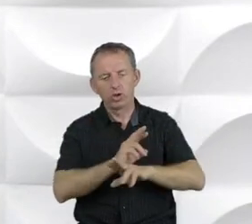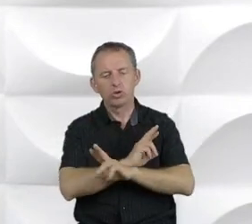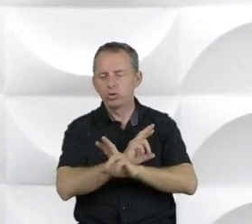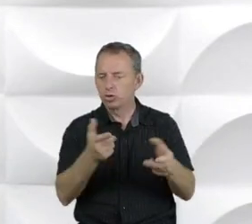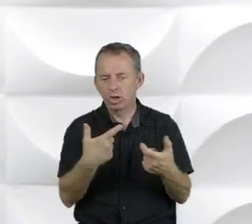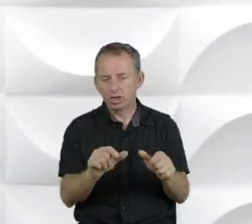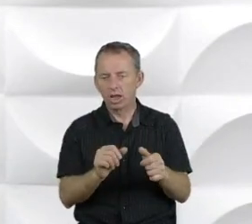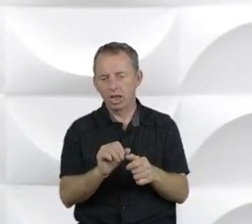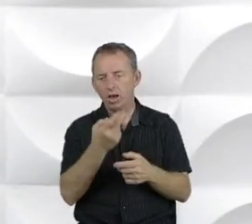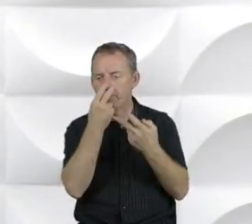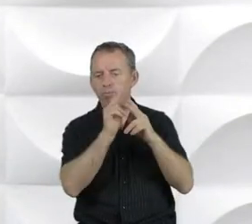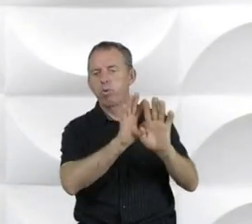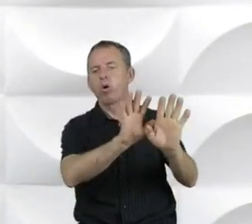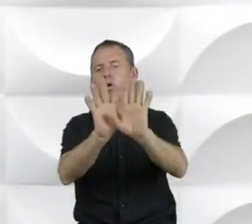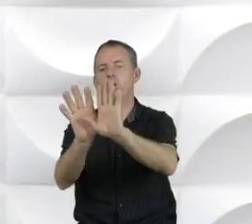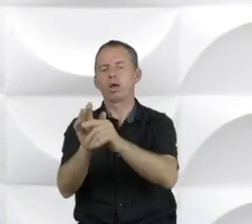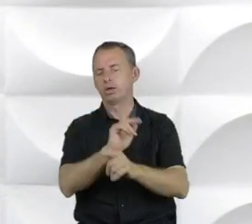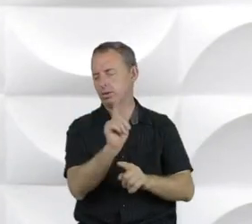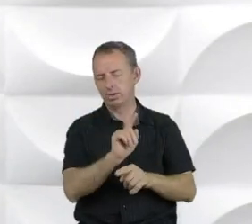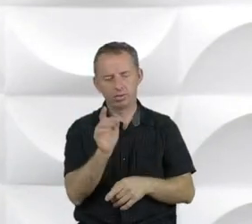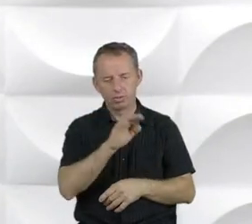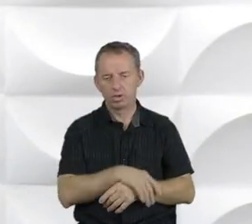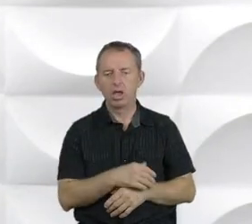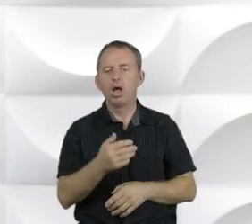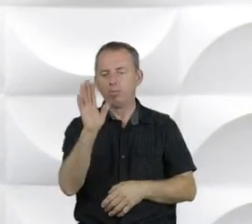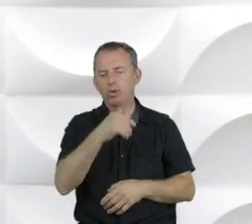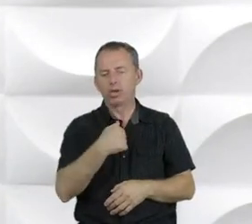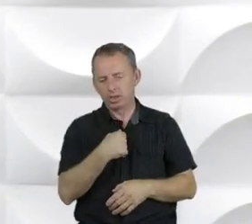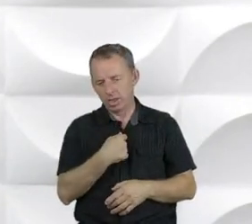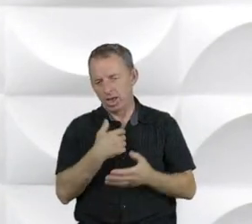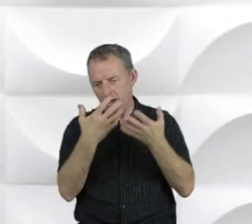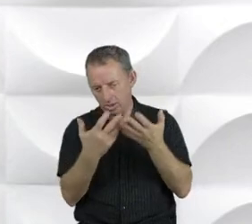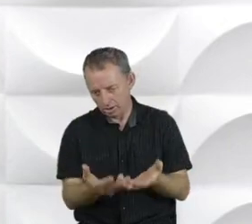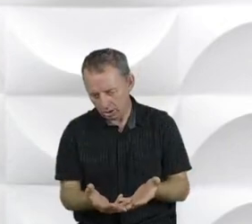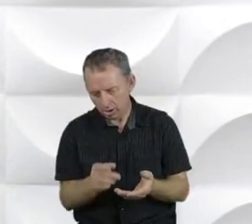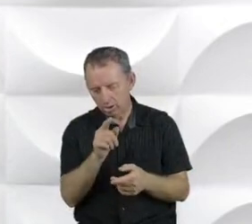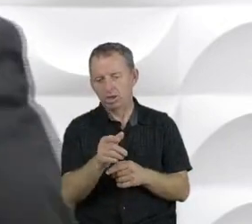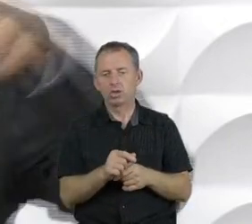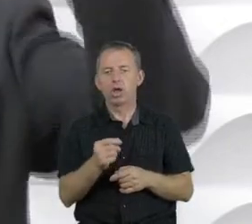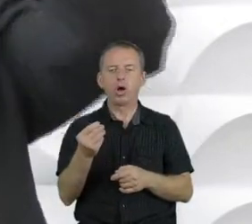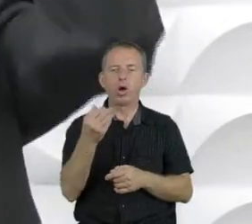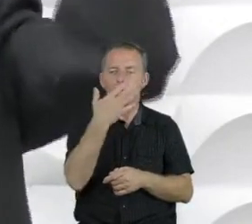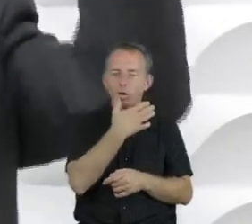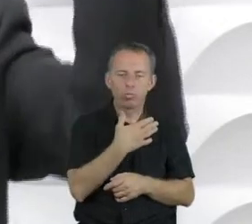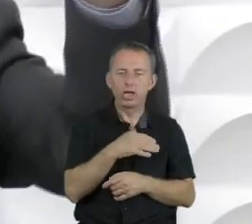na pokaz. Boże, jak jesteś, to się objaw.